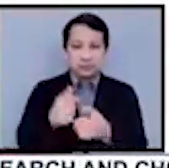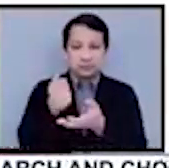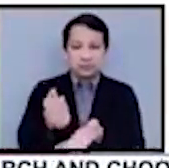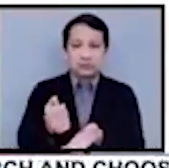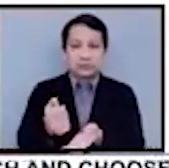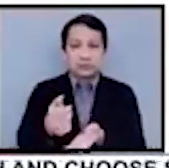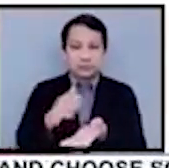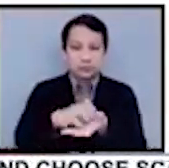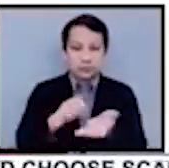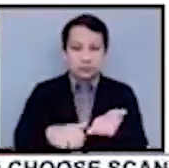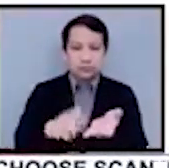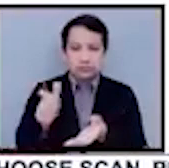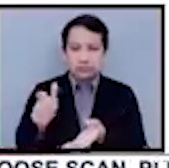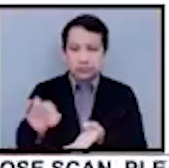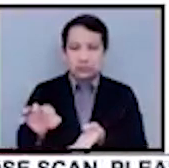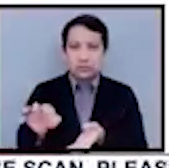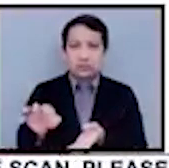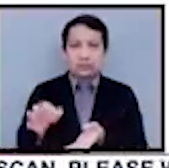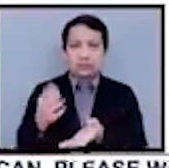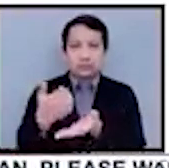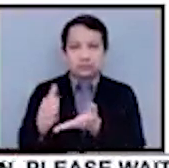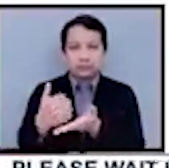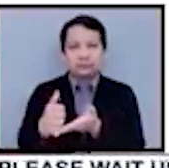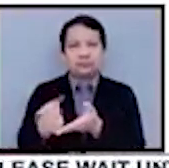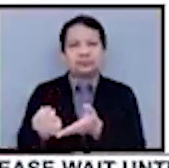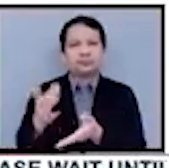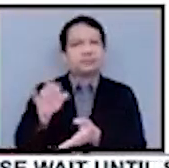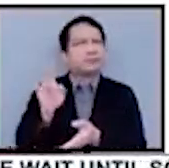naging almost 70 pesos